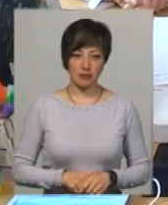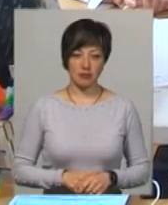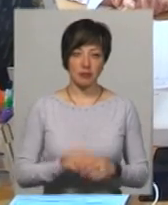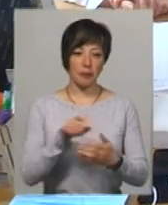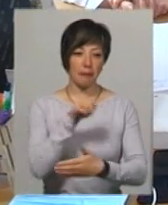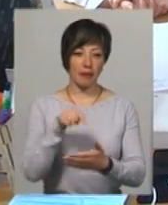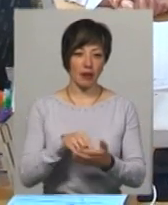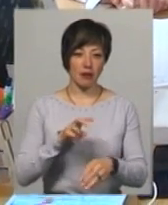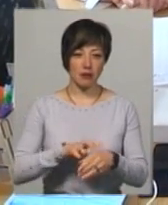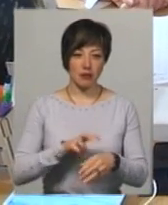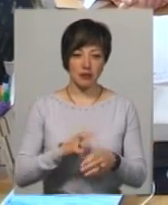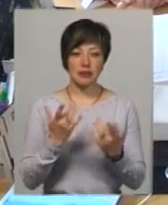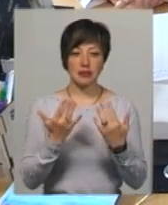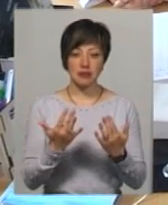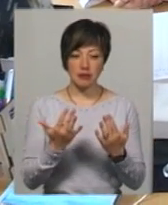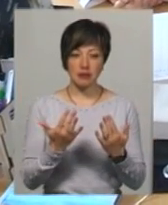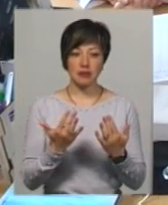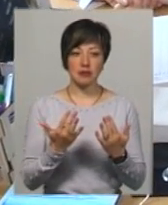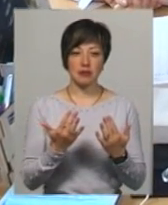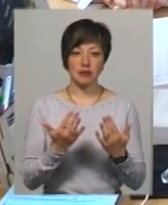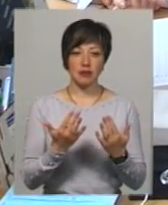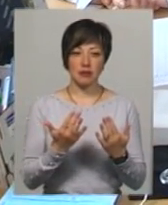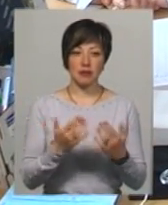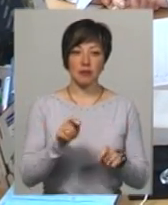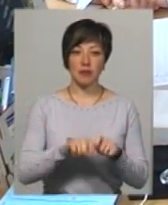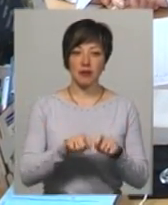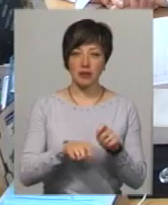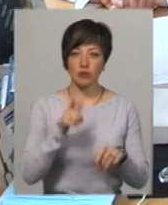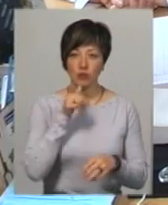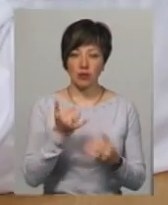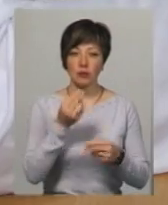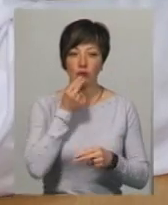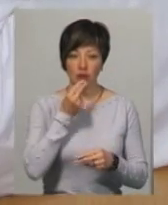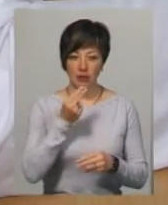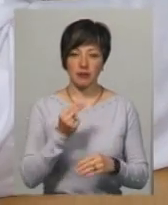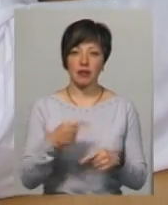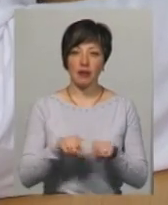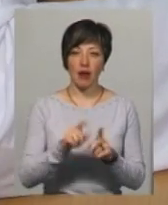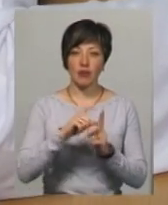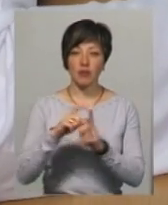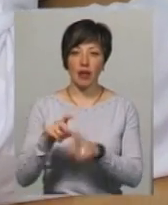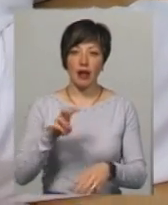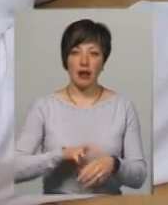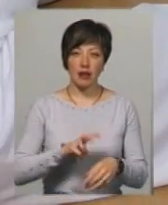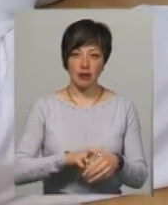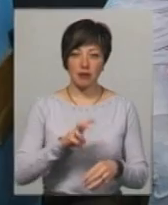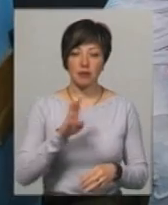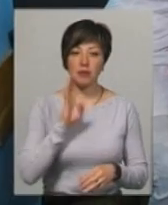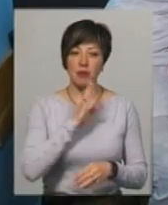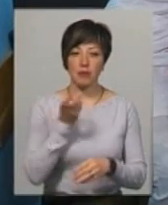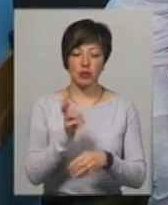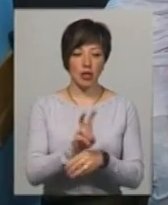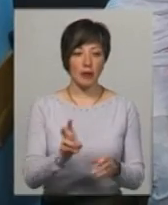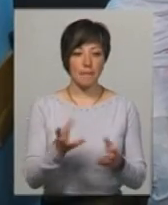6,4, коли в одиничку номера піде, тріли міри, як завжди, поїли. Так відповідає лікарєві Аліна Копач, котра прийшла на